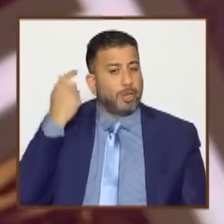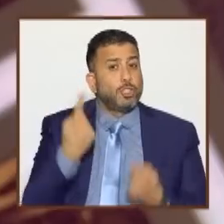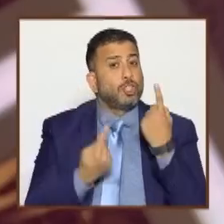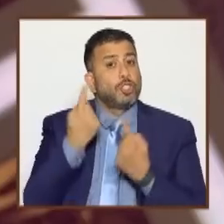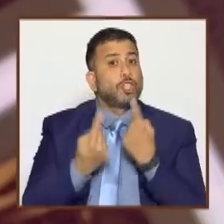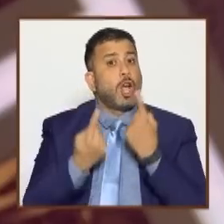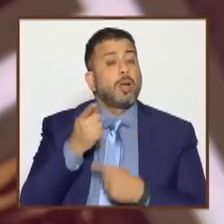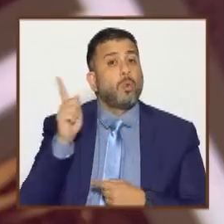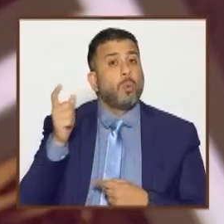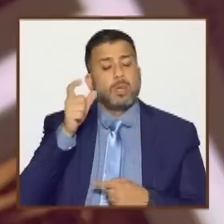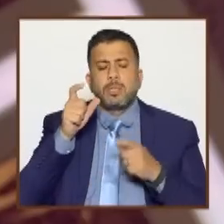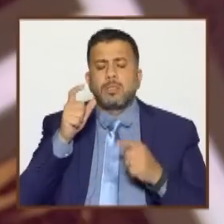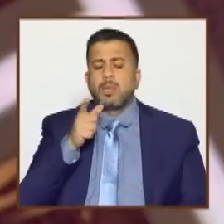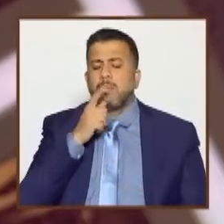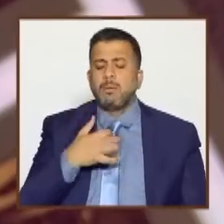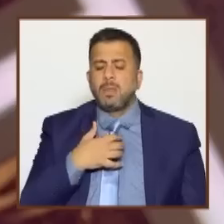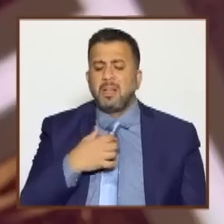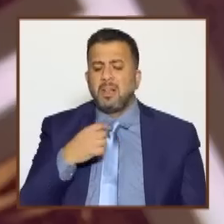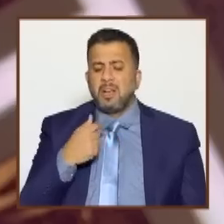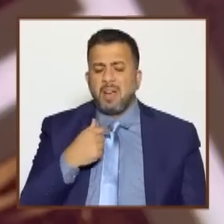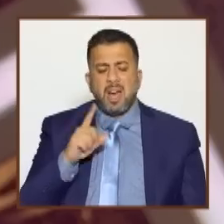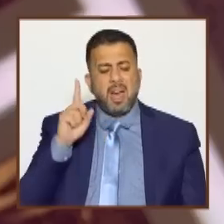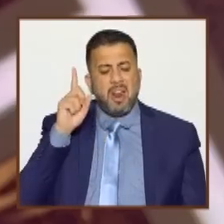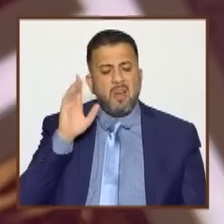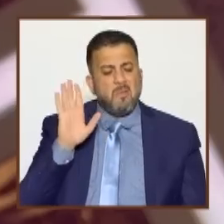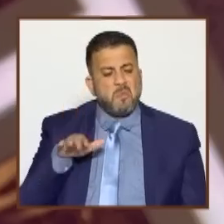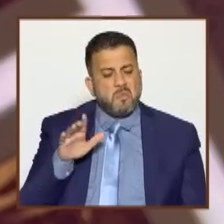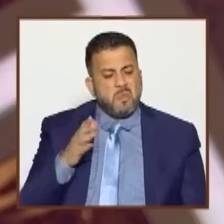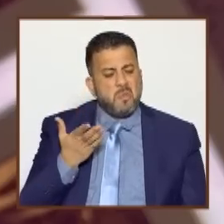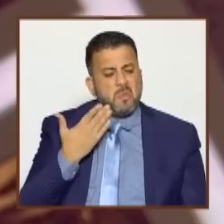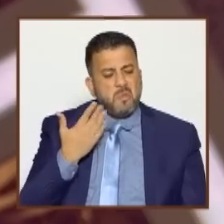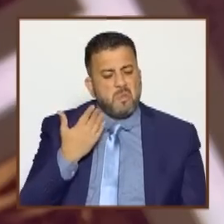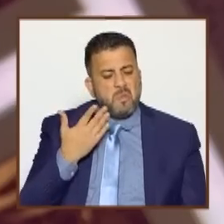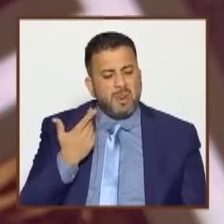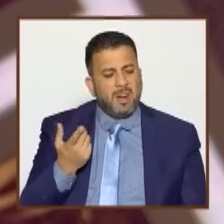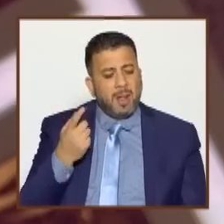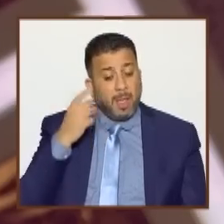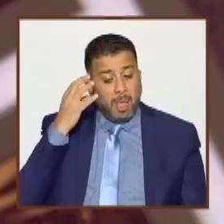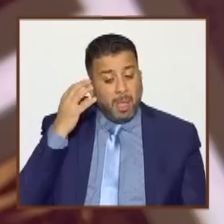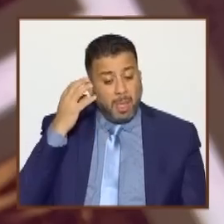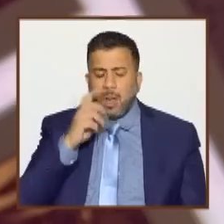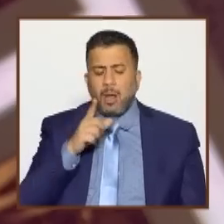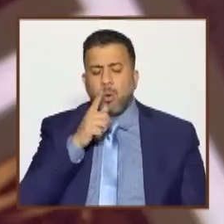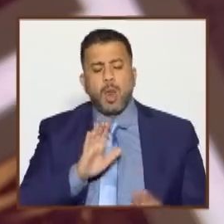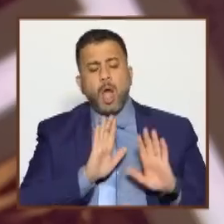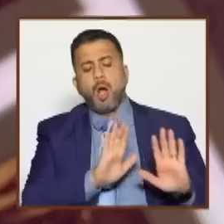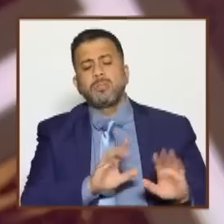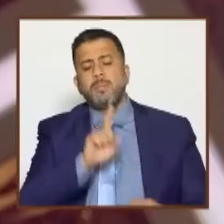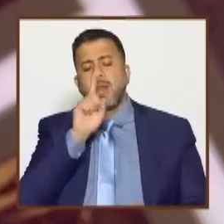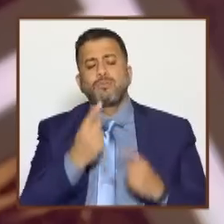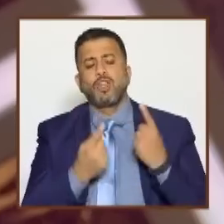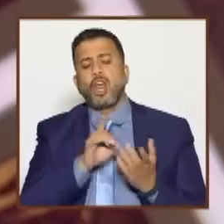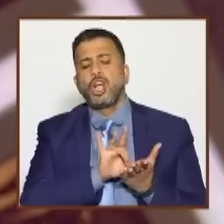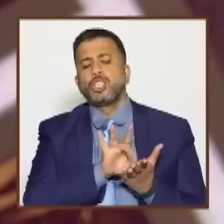من الحديث النفس الكفري هذا قل أعوذ بالله السميع العليم من الشيطان الرجيم وانتهي، اشتغلي اقرأي القرآن،